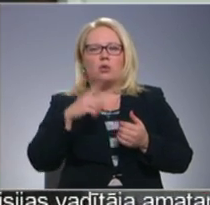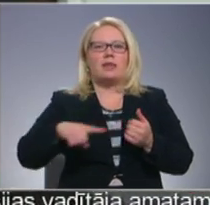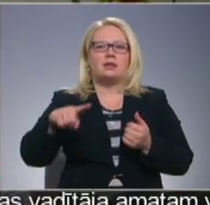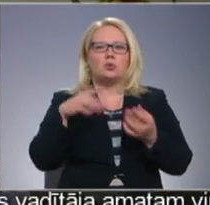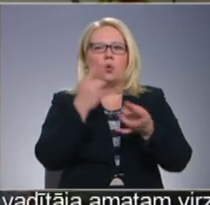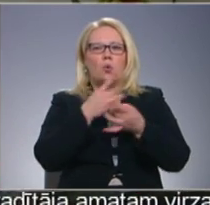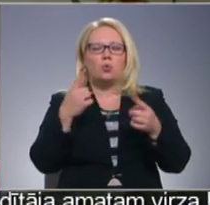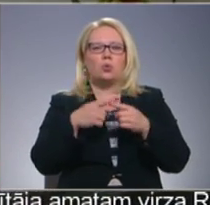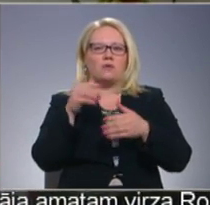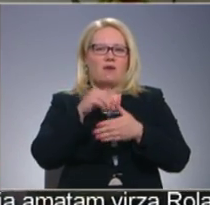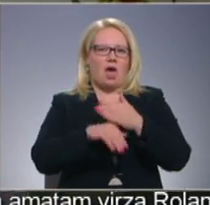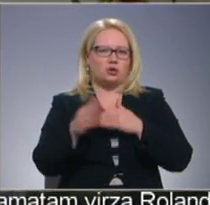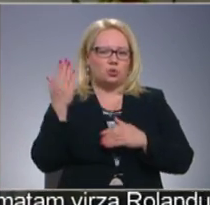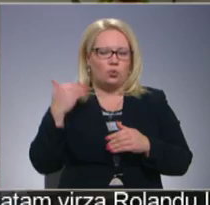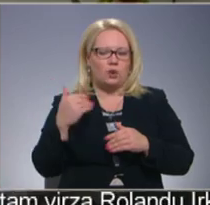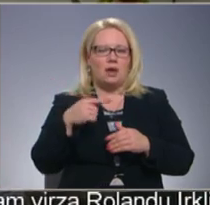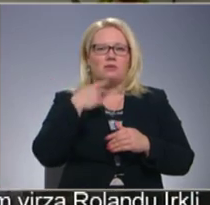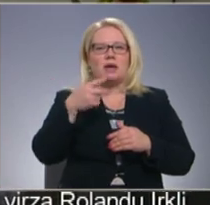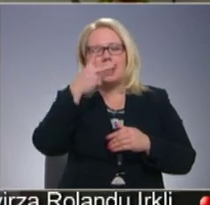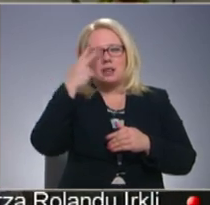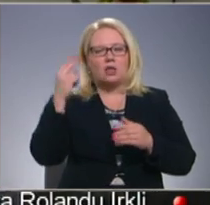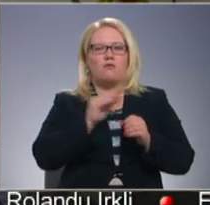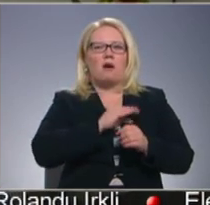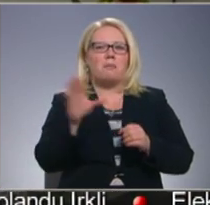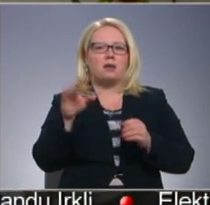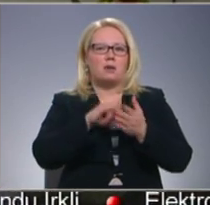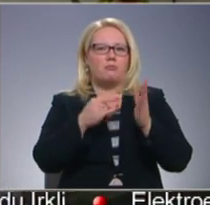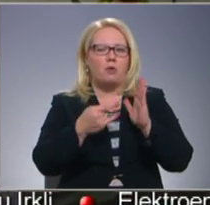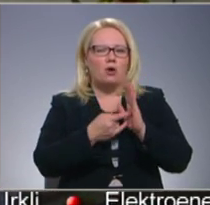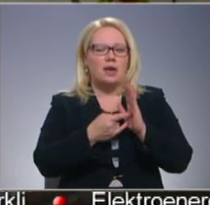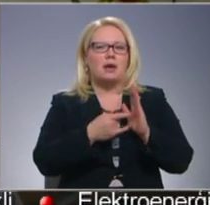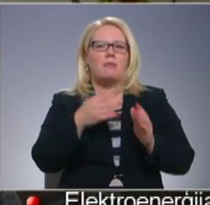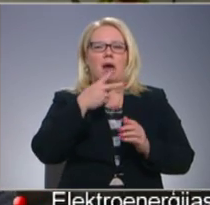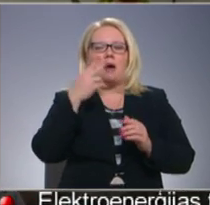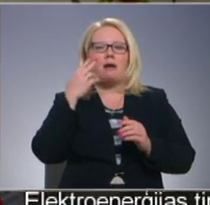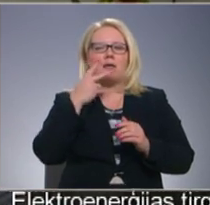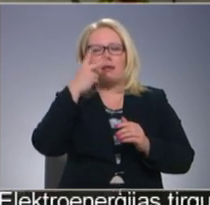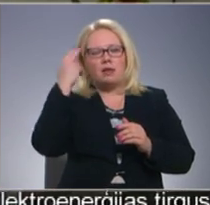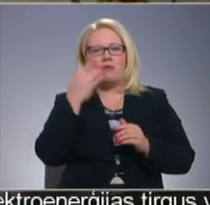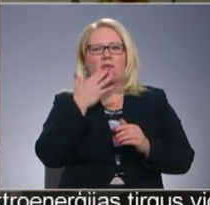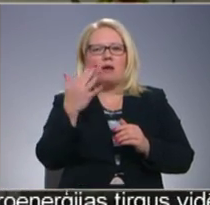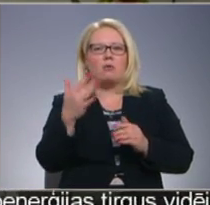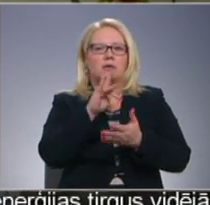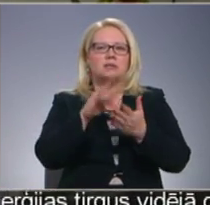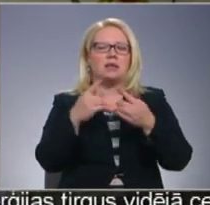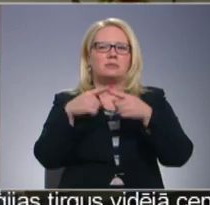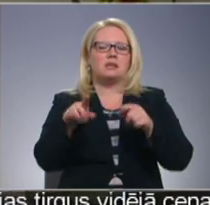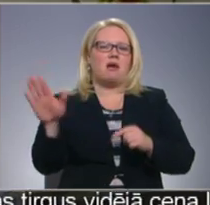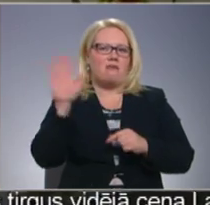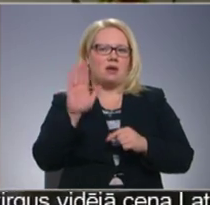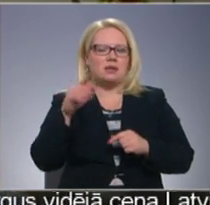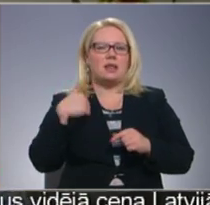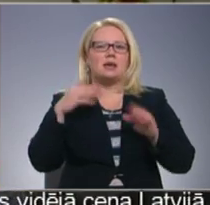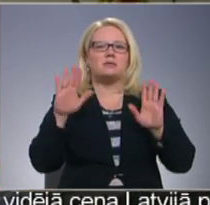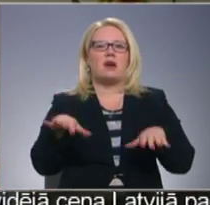vēsturi. Lietuva ir ļoti bagāta arī ar projektiem lituānistikas centriem citās valstīs. Un līdz ar to, lai es